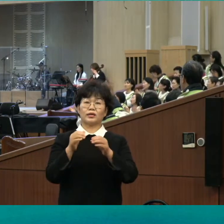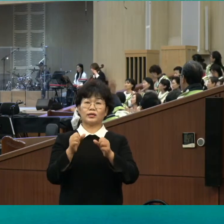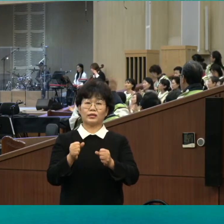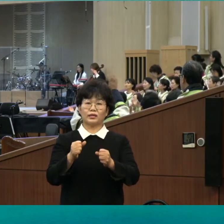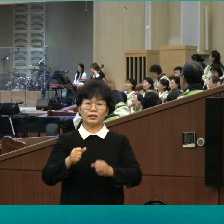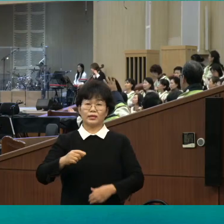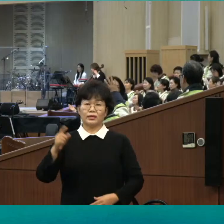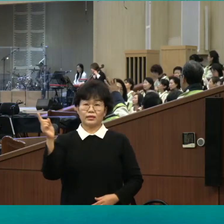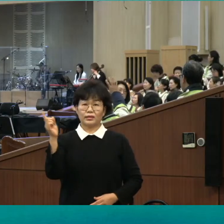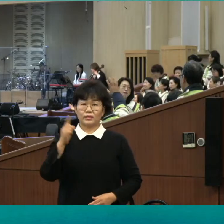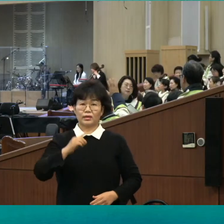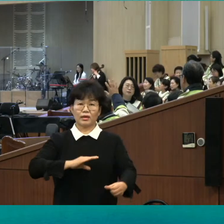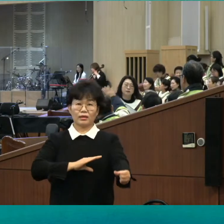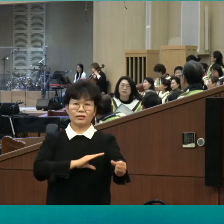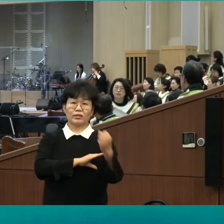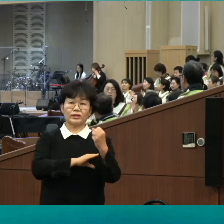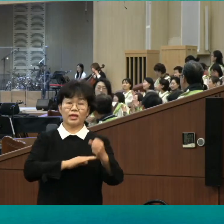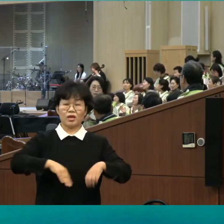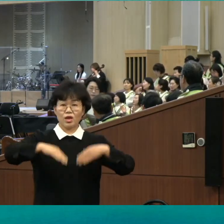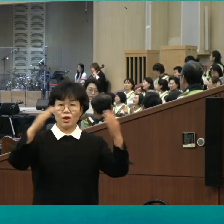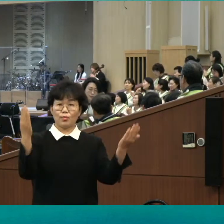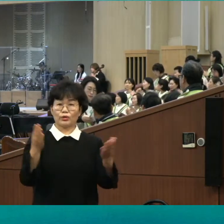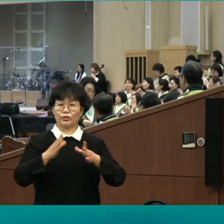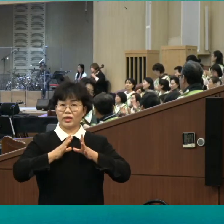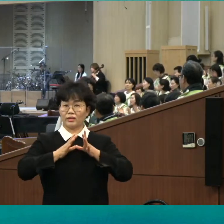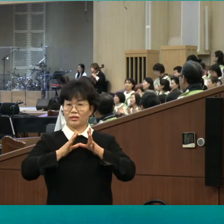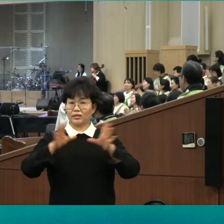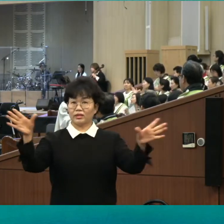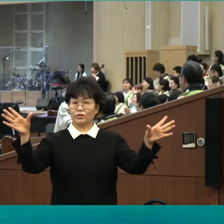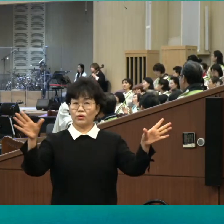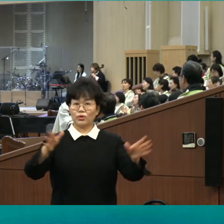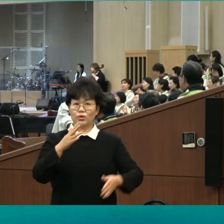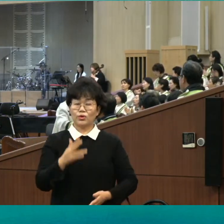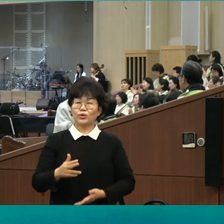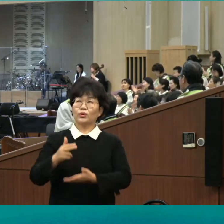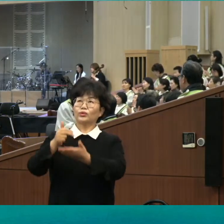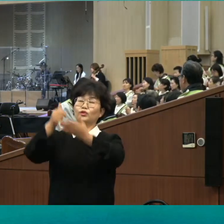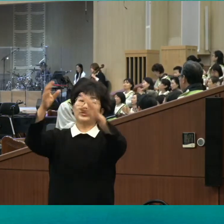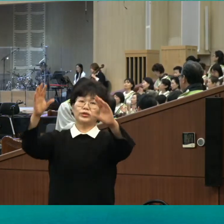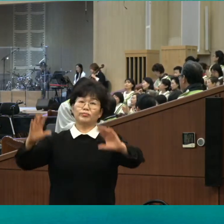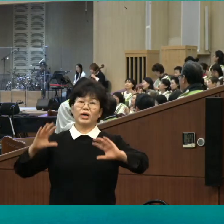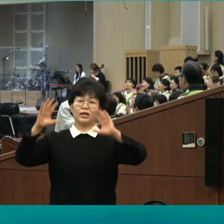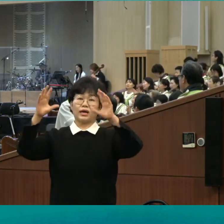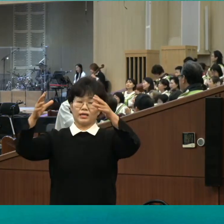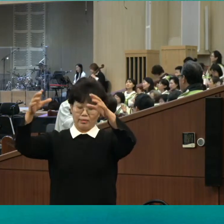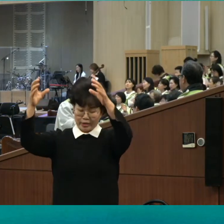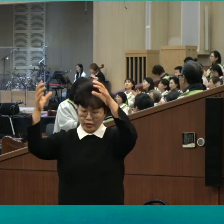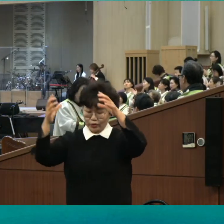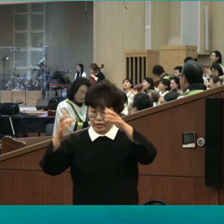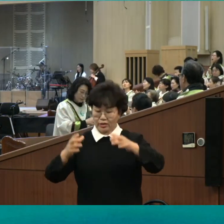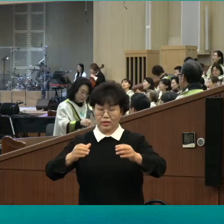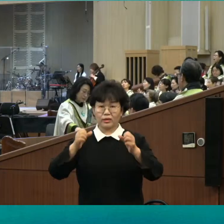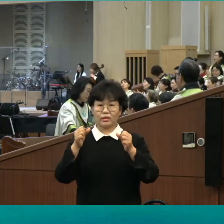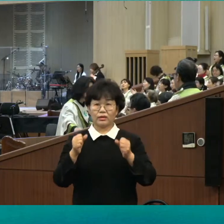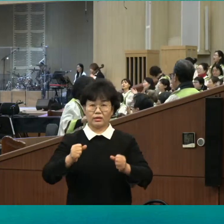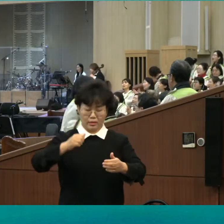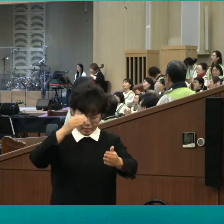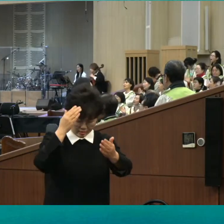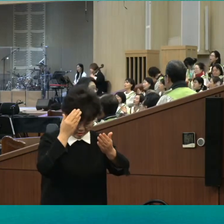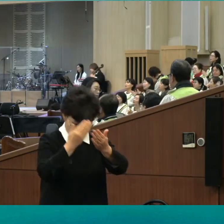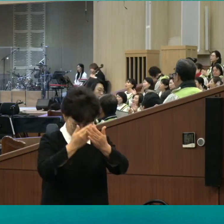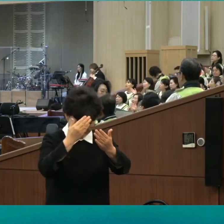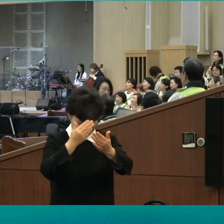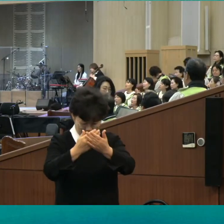임하셔서 악한 권세 모든 땡뜨리고 주님 나라 임하소서.